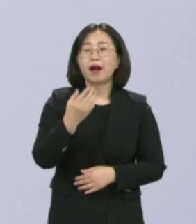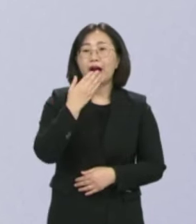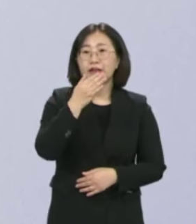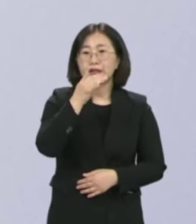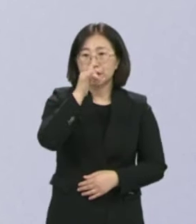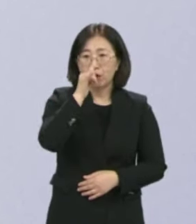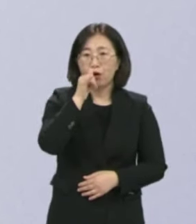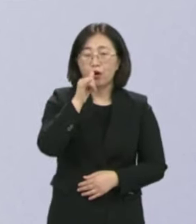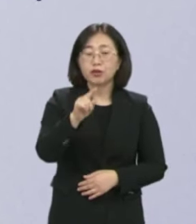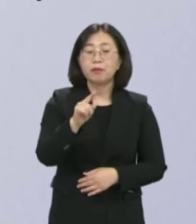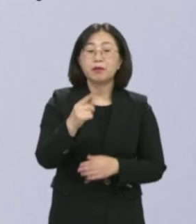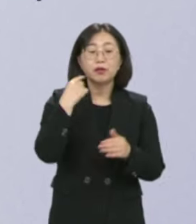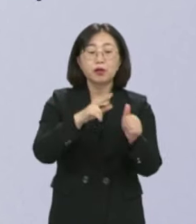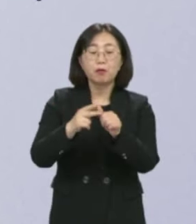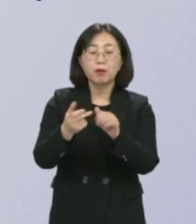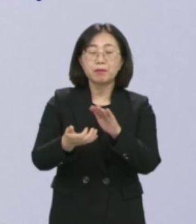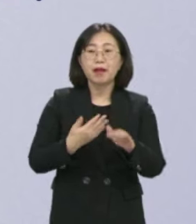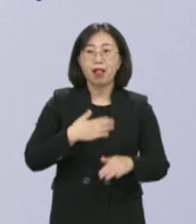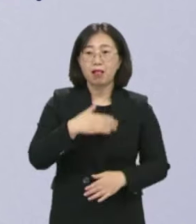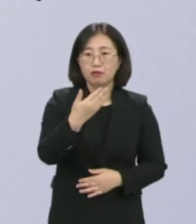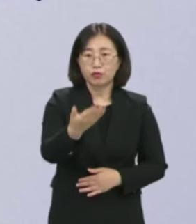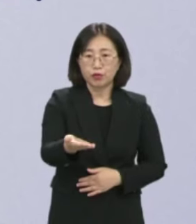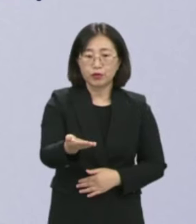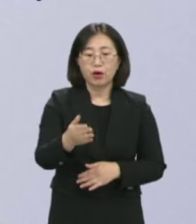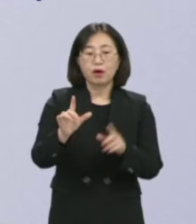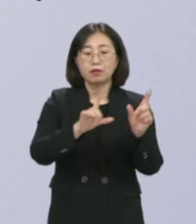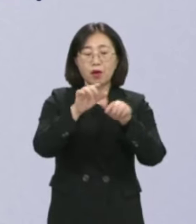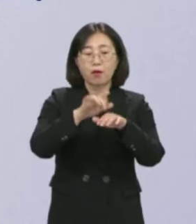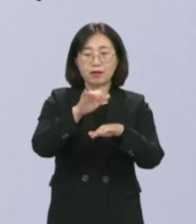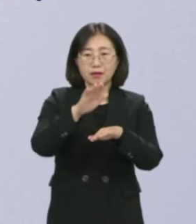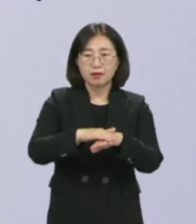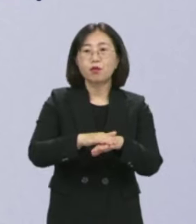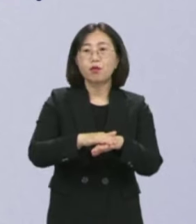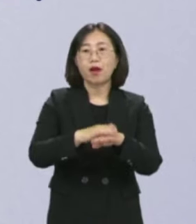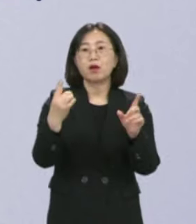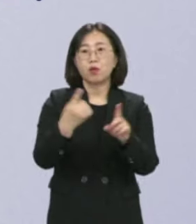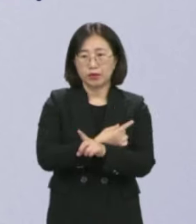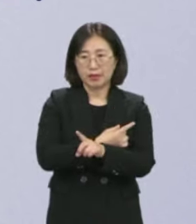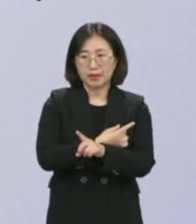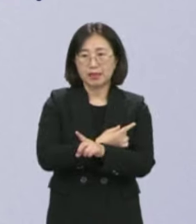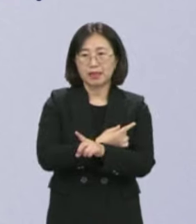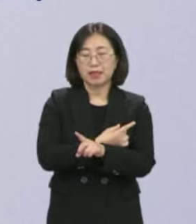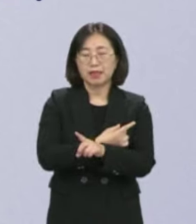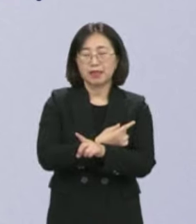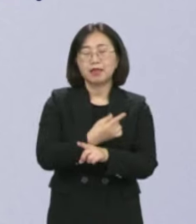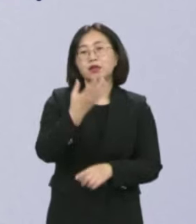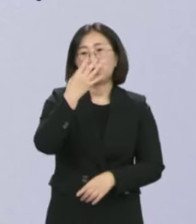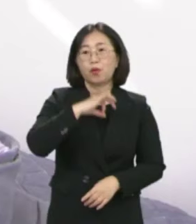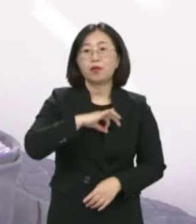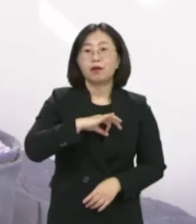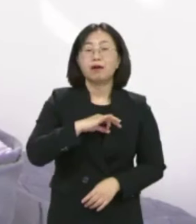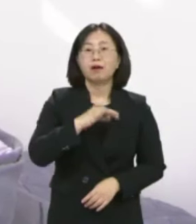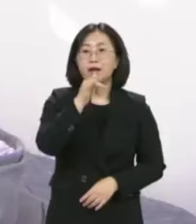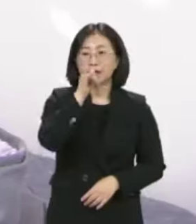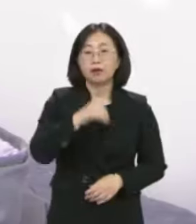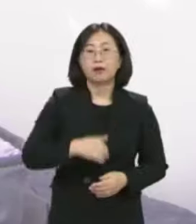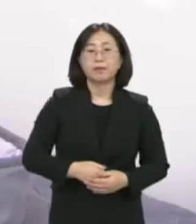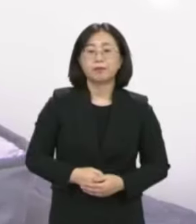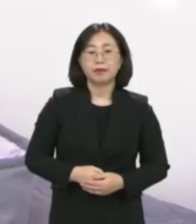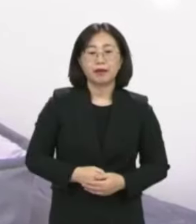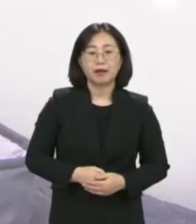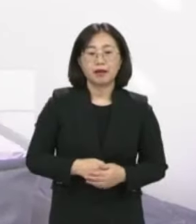환자분 미리 제공해서 생활 습관을 바로잡게 해준다고 하면 재발을 방지하는 효과가 있겠죠